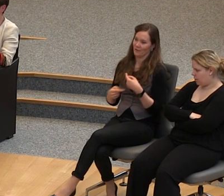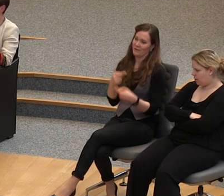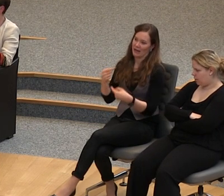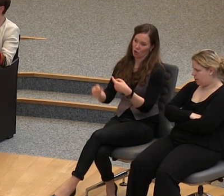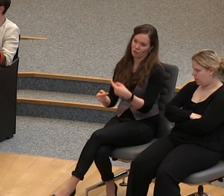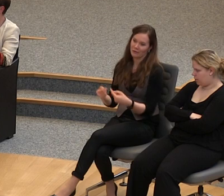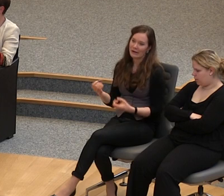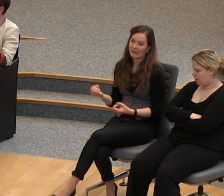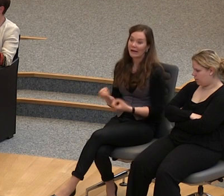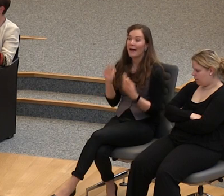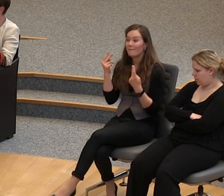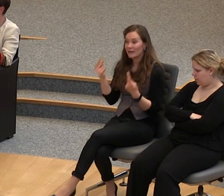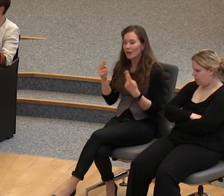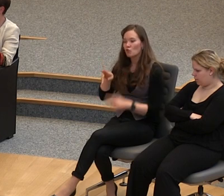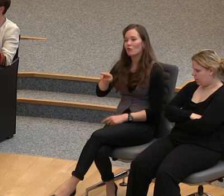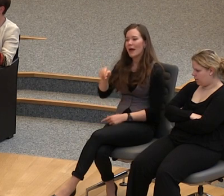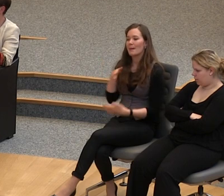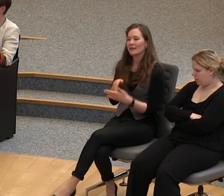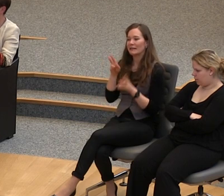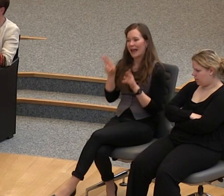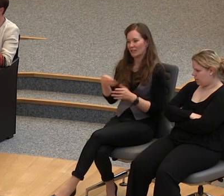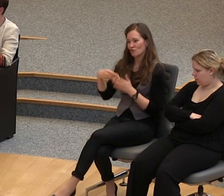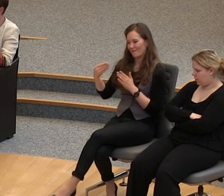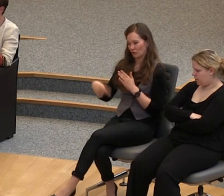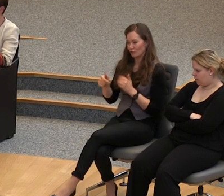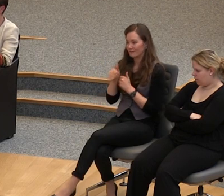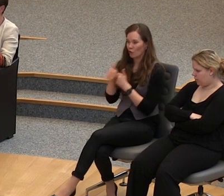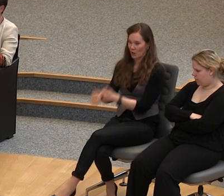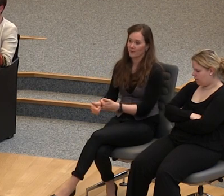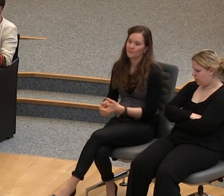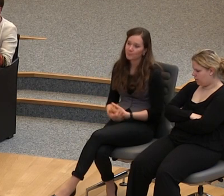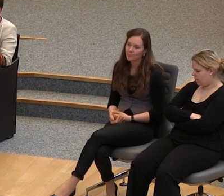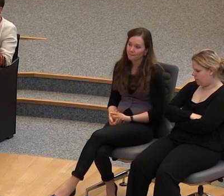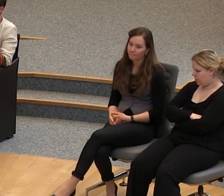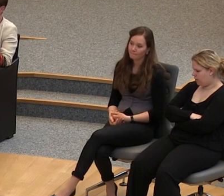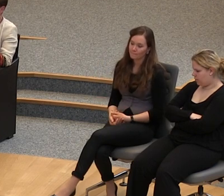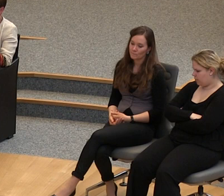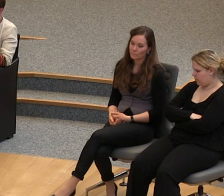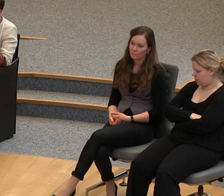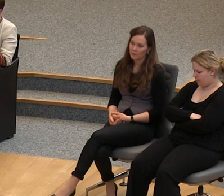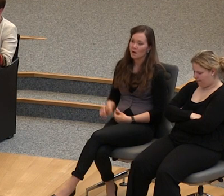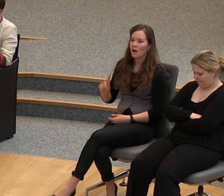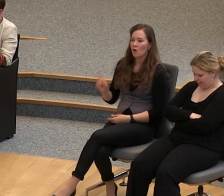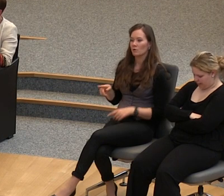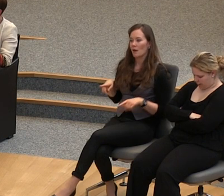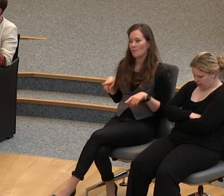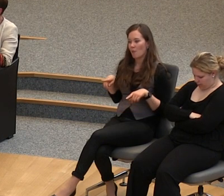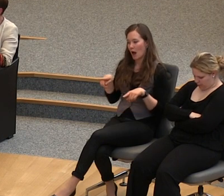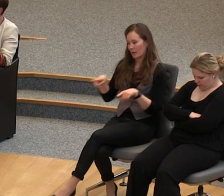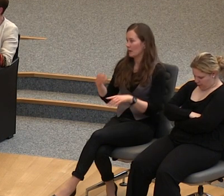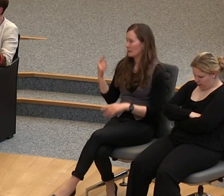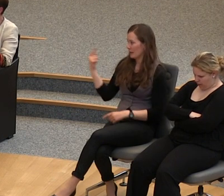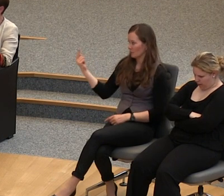unter der Perspektive der UN-Behindertenrechtskonvention voranzubringen. Und gleichzeitig, du hast